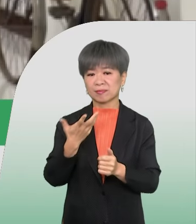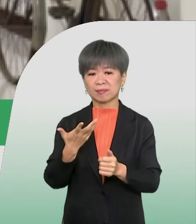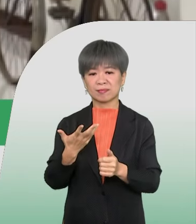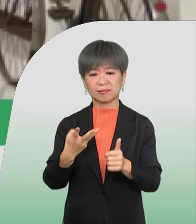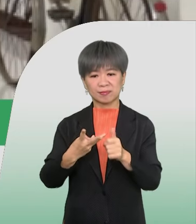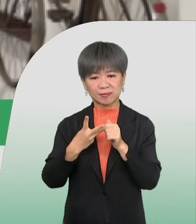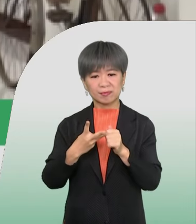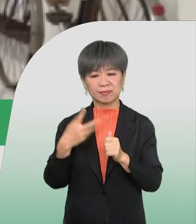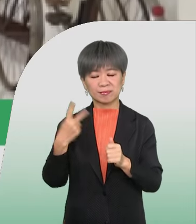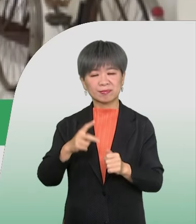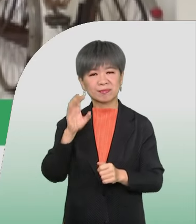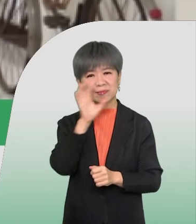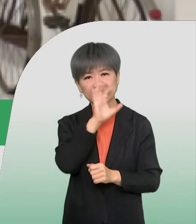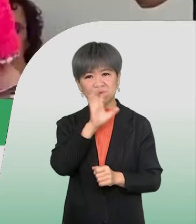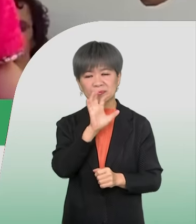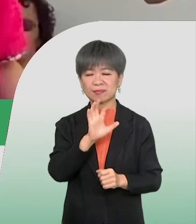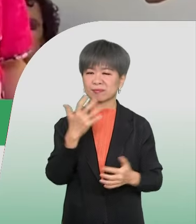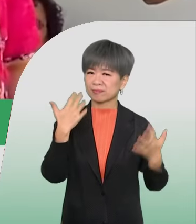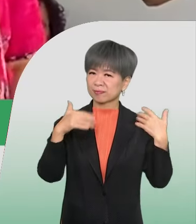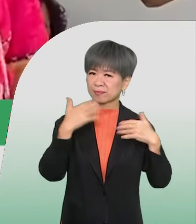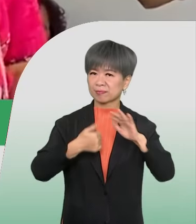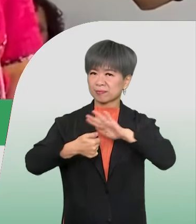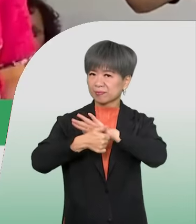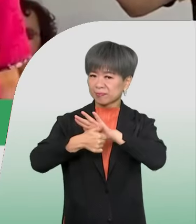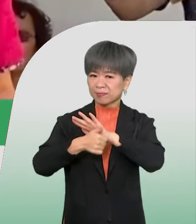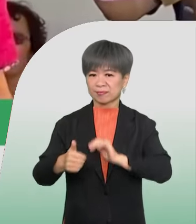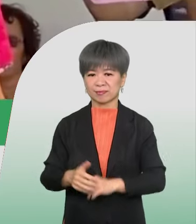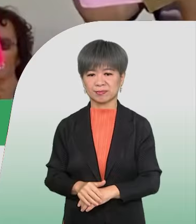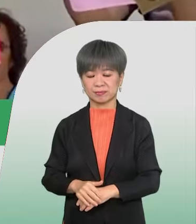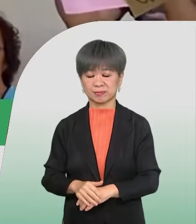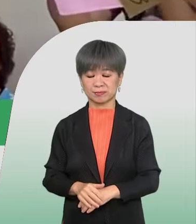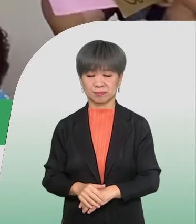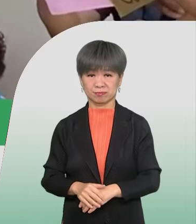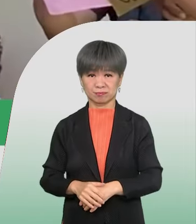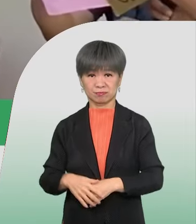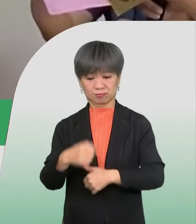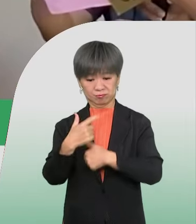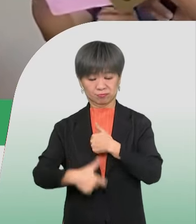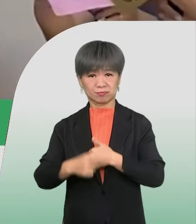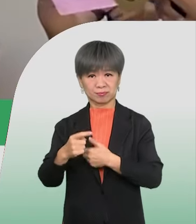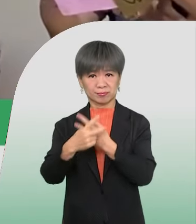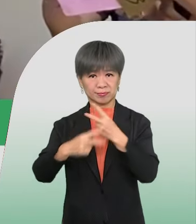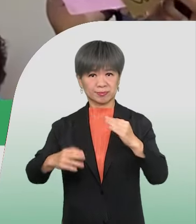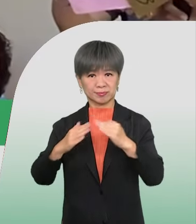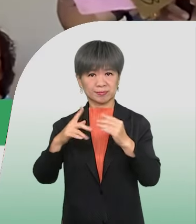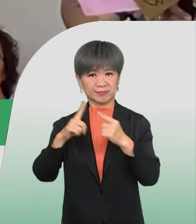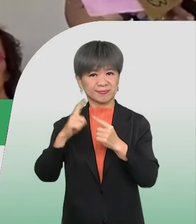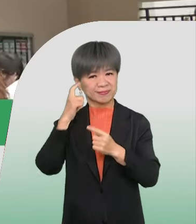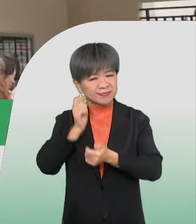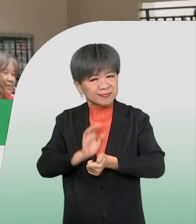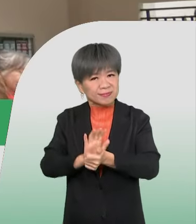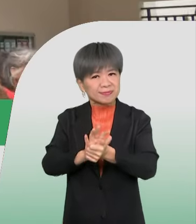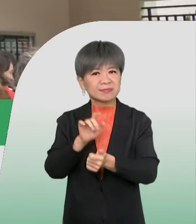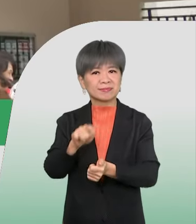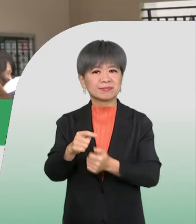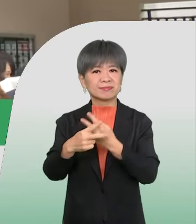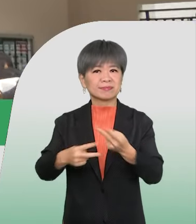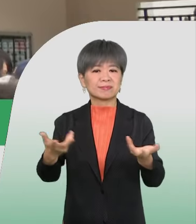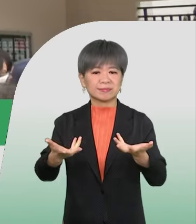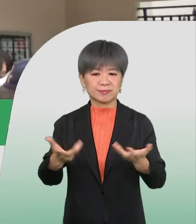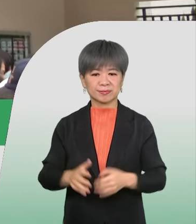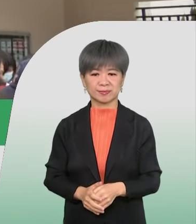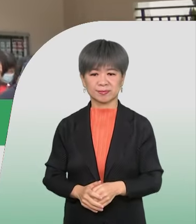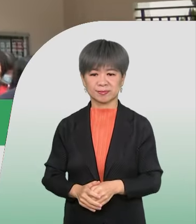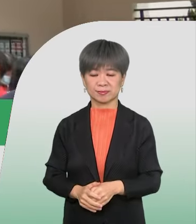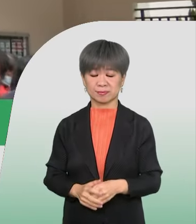张礼拜还有客家音乐歌舞表演。 安尼审美，安尼客家音乐，想来推动客家事务，尤其讲。我喺咩